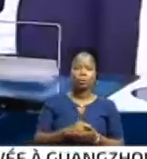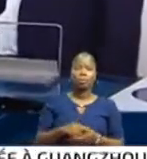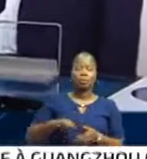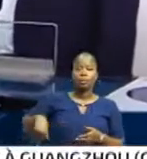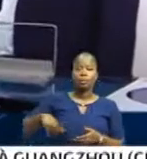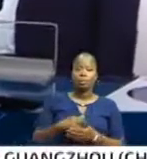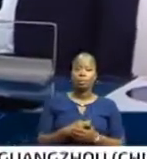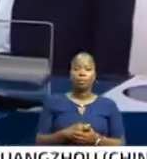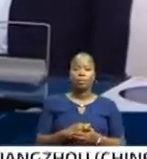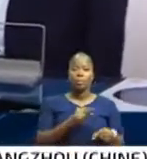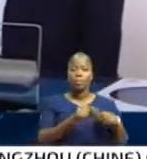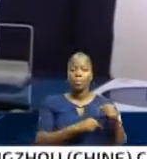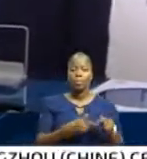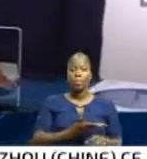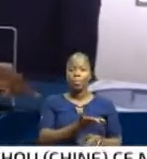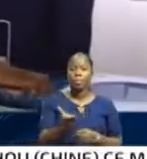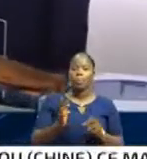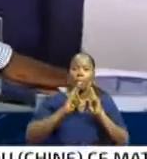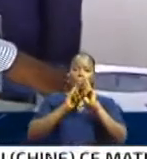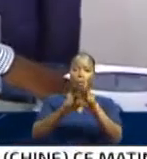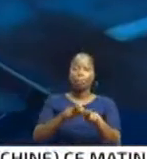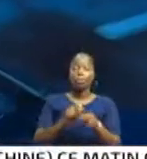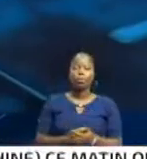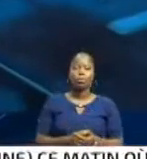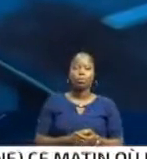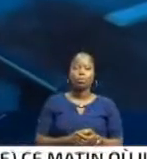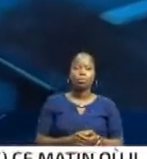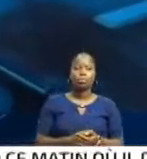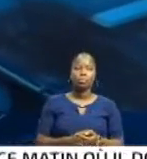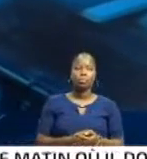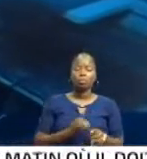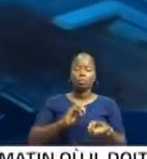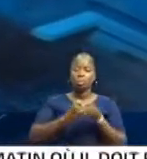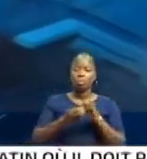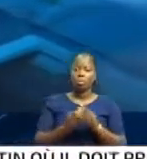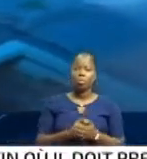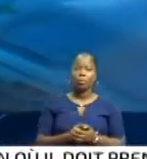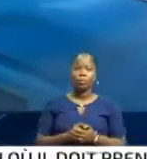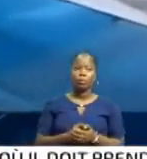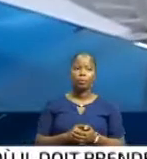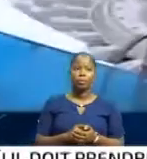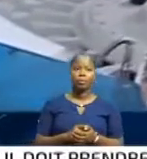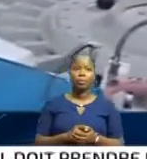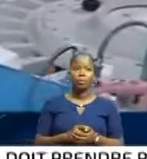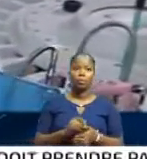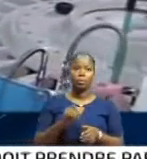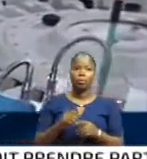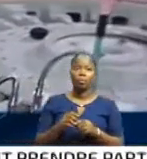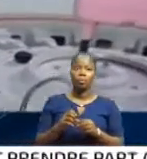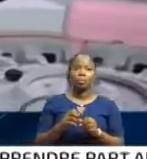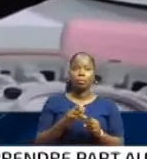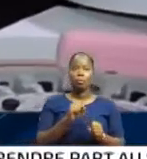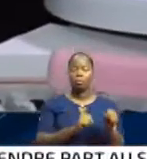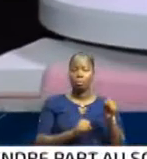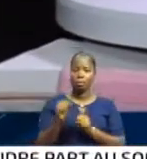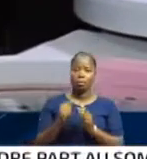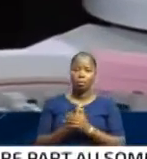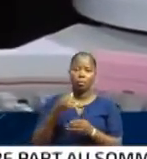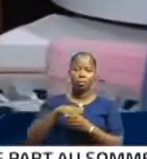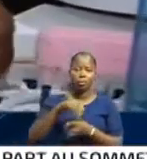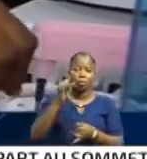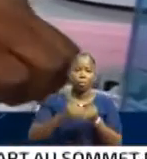il permettra de répondre à la préoccupation de la sécurisation à transfusionnelle une stratégie de développement sanitaire afin